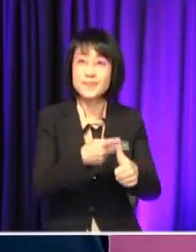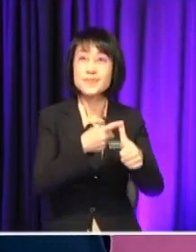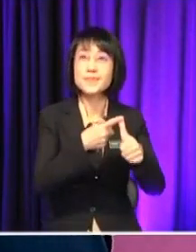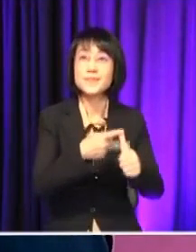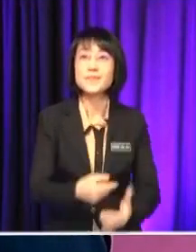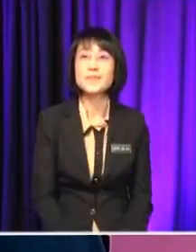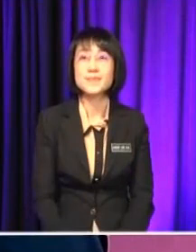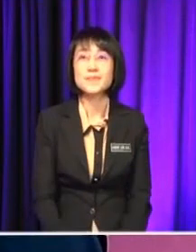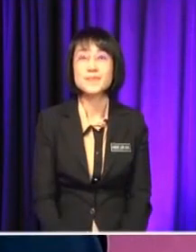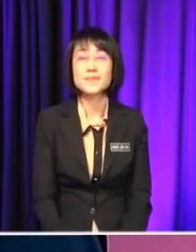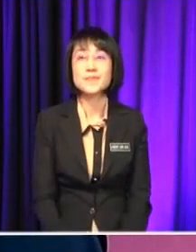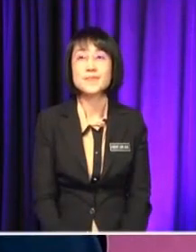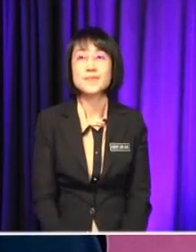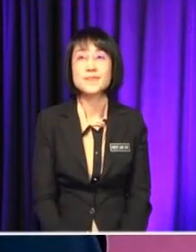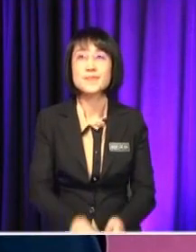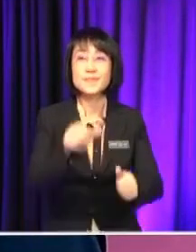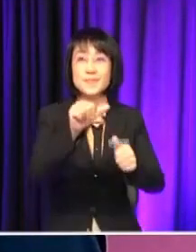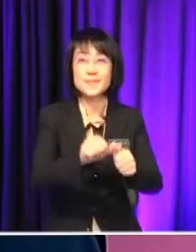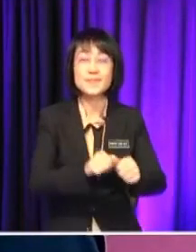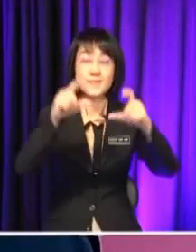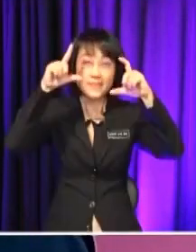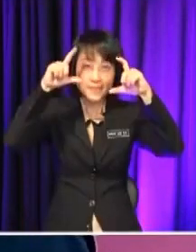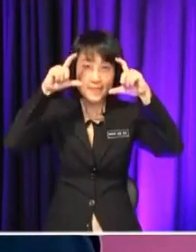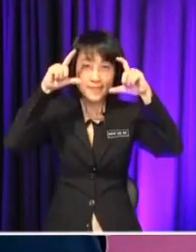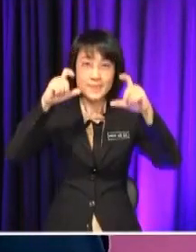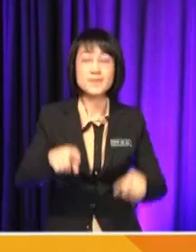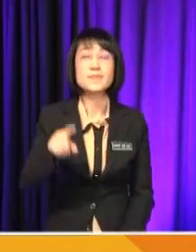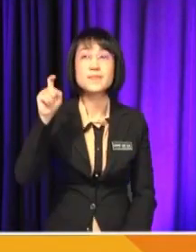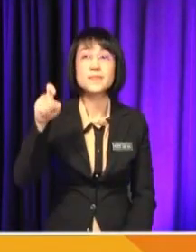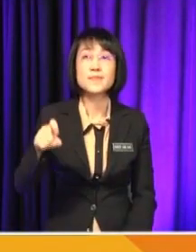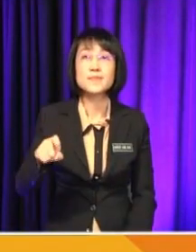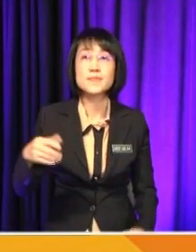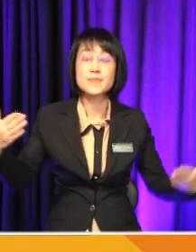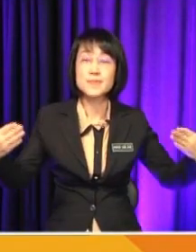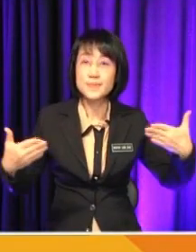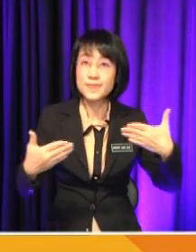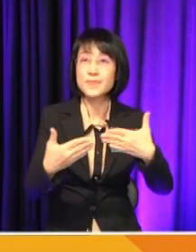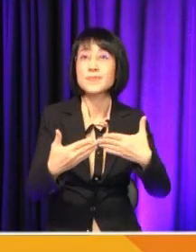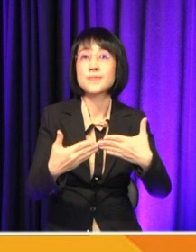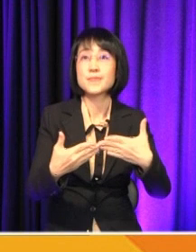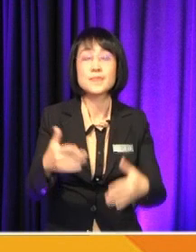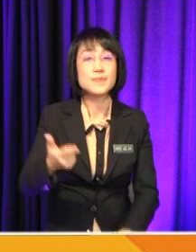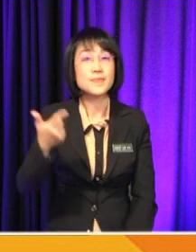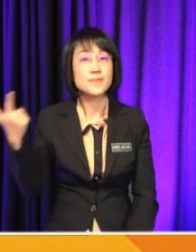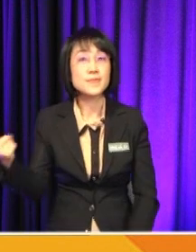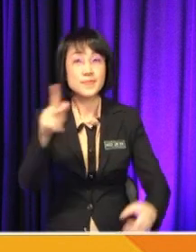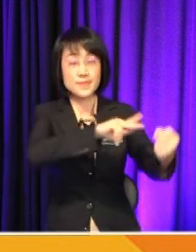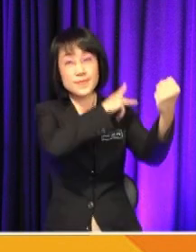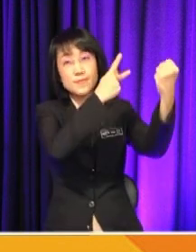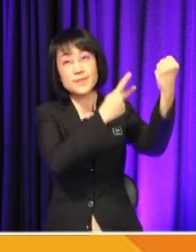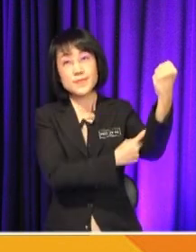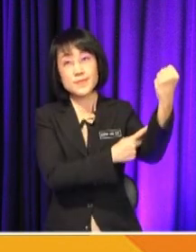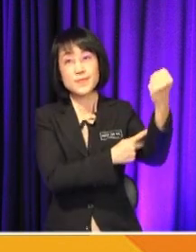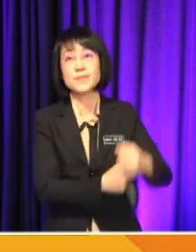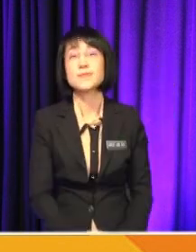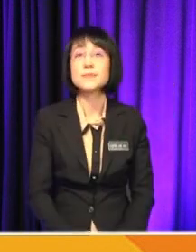oke setiap Camry tersebut perlu disambungkan kepada bekal dan kuasa jadi keempat